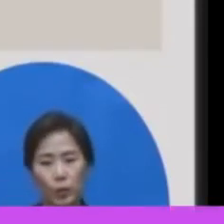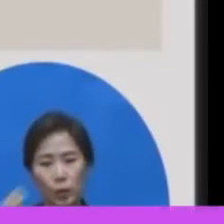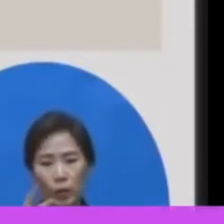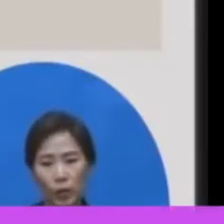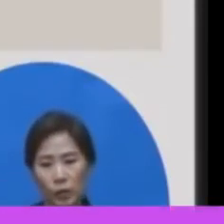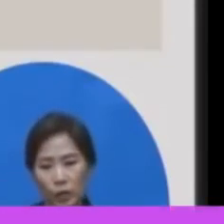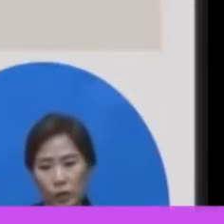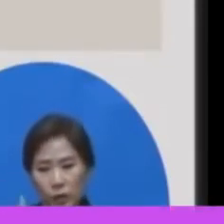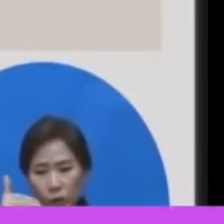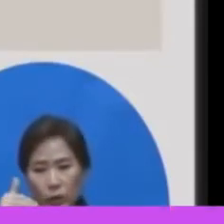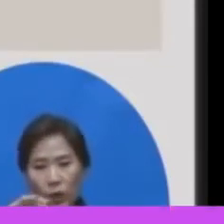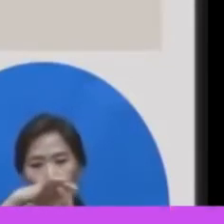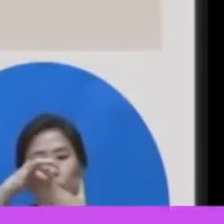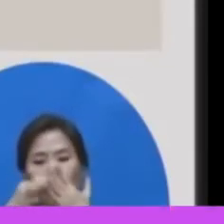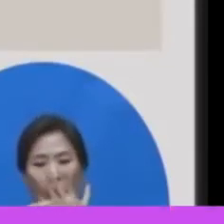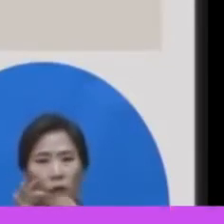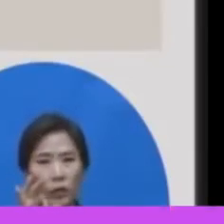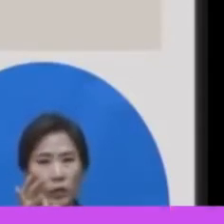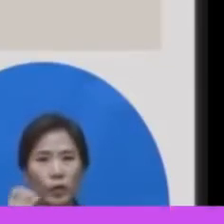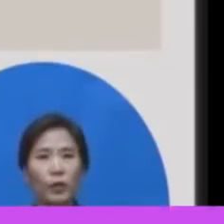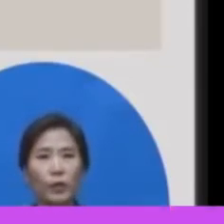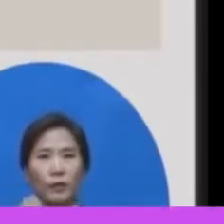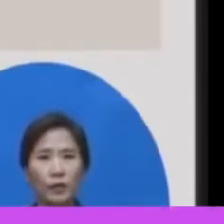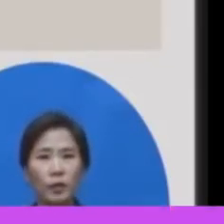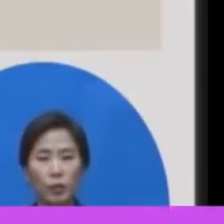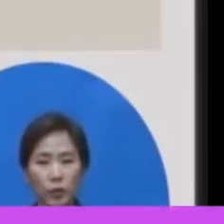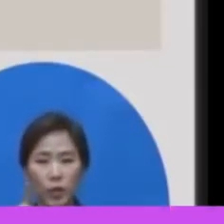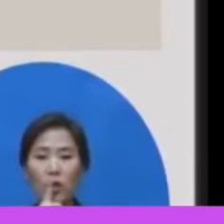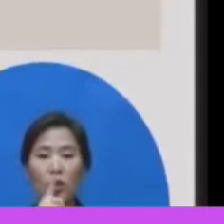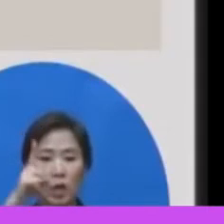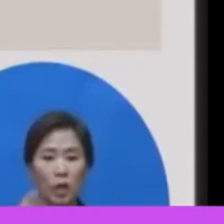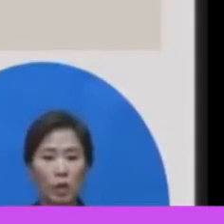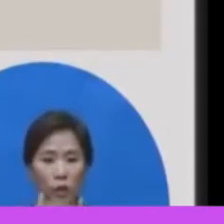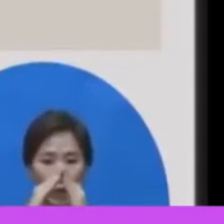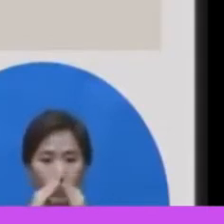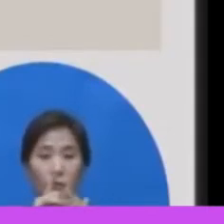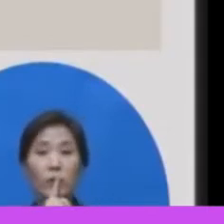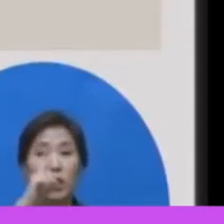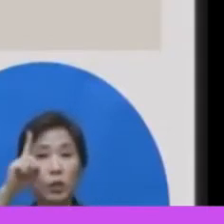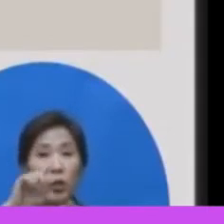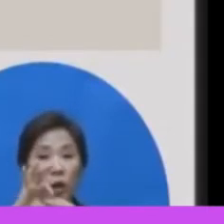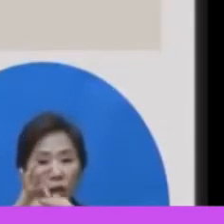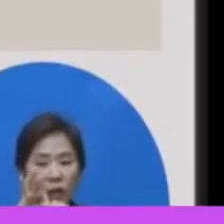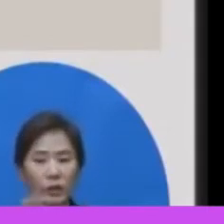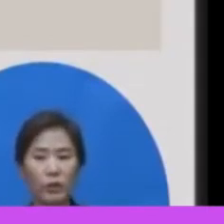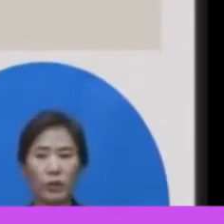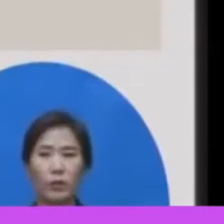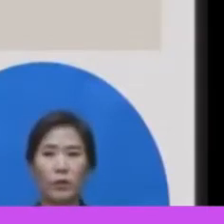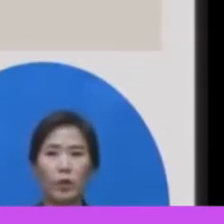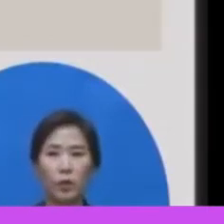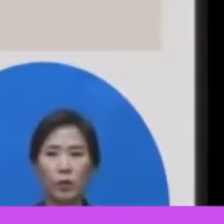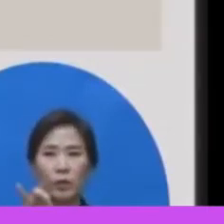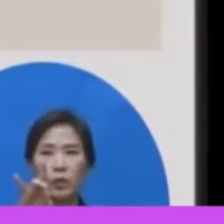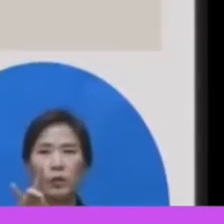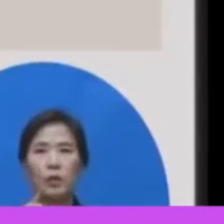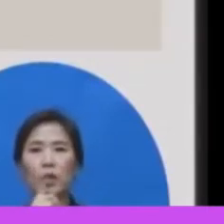관련해서 말씀드리겠습니다. 노조 설립 신고 관련해서는 저희는 설립 신고서와